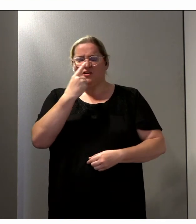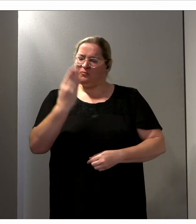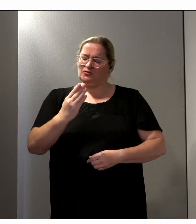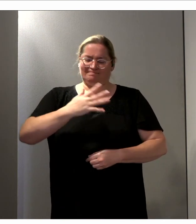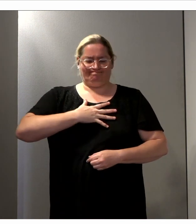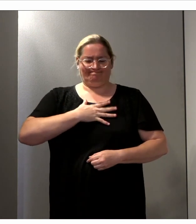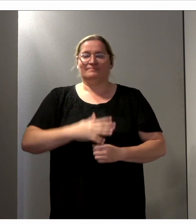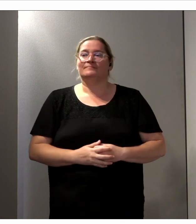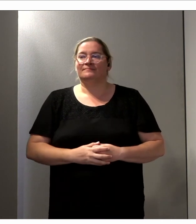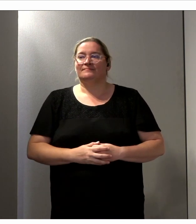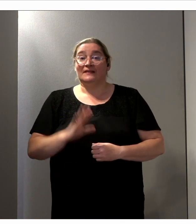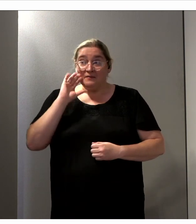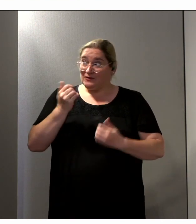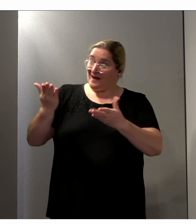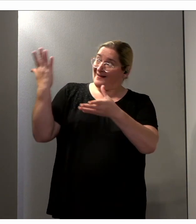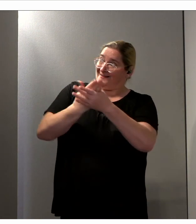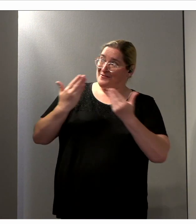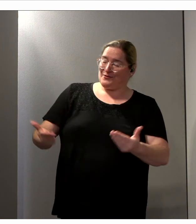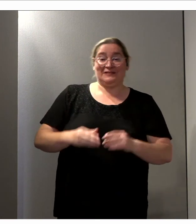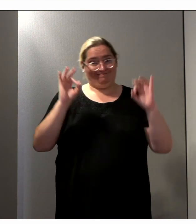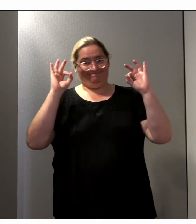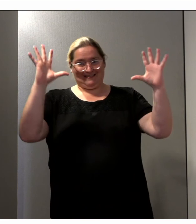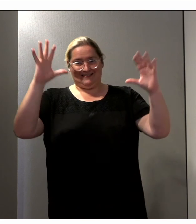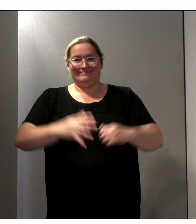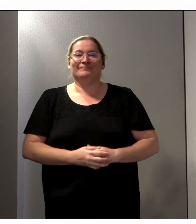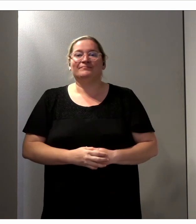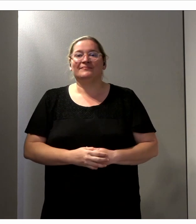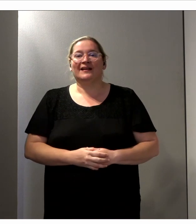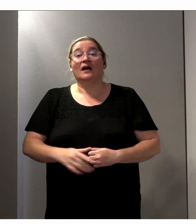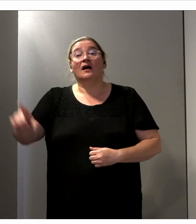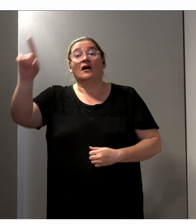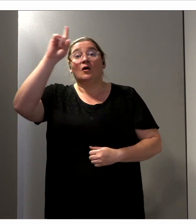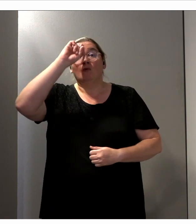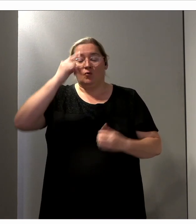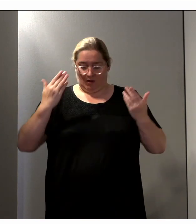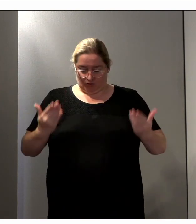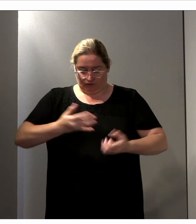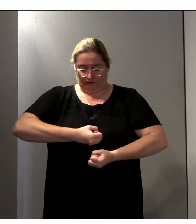Et c'est pour ça que tu interviens aujourd'hui. Et voilà. Pourquoi prendre la parole aujourd'hui ?